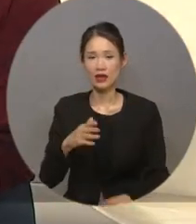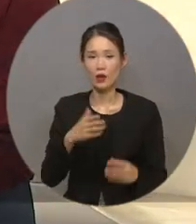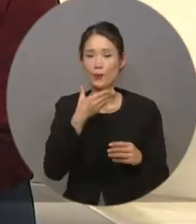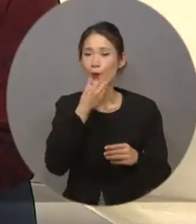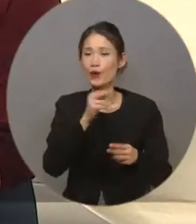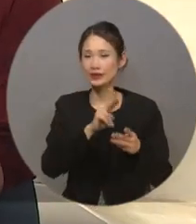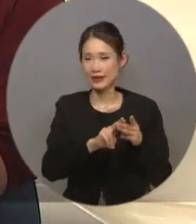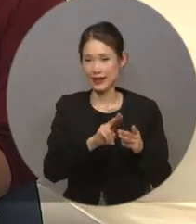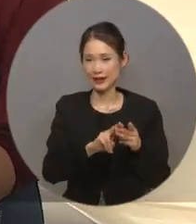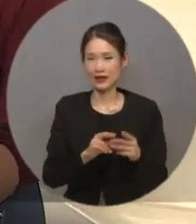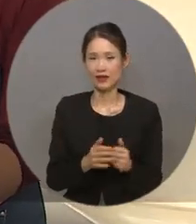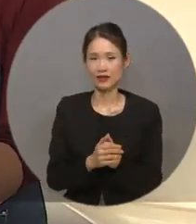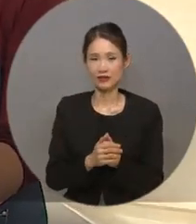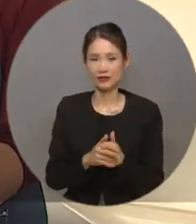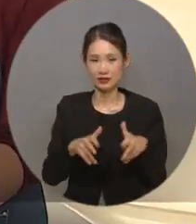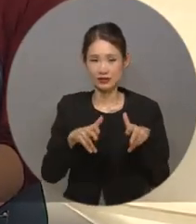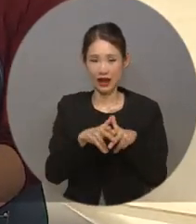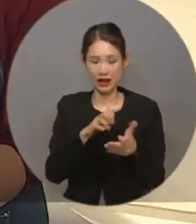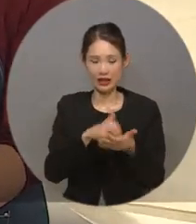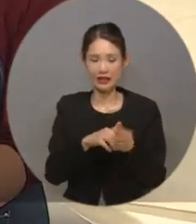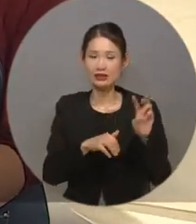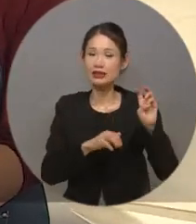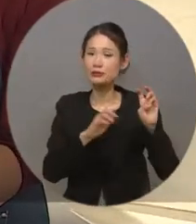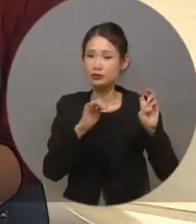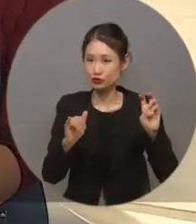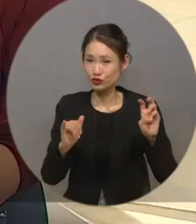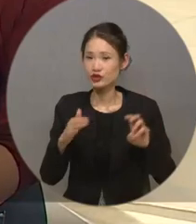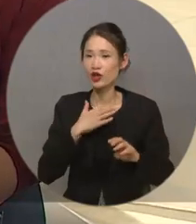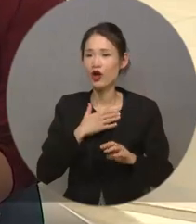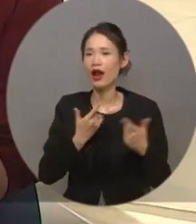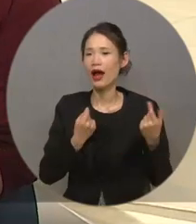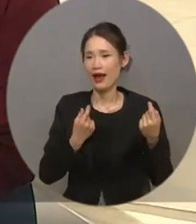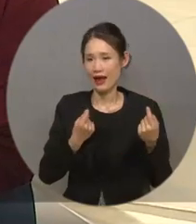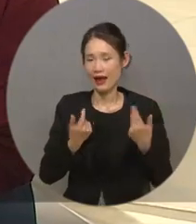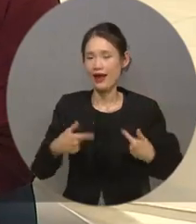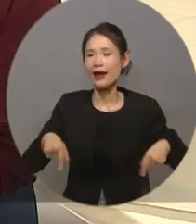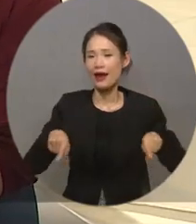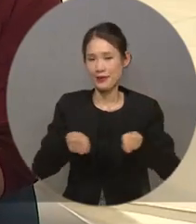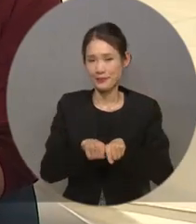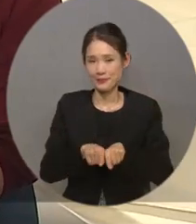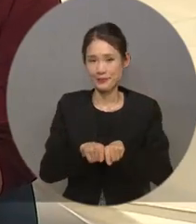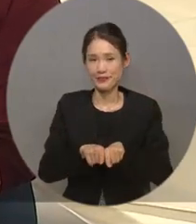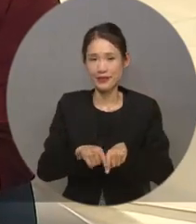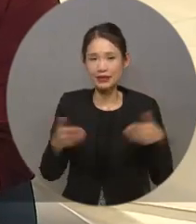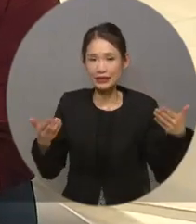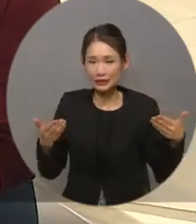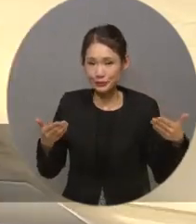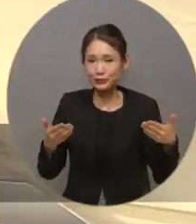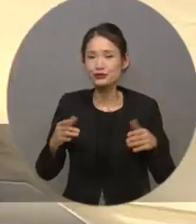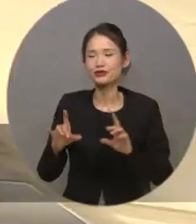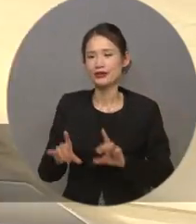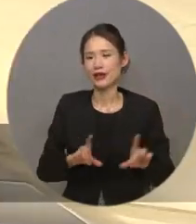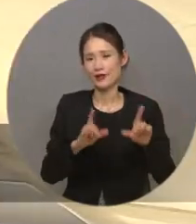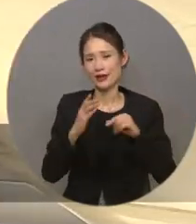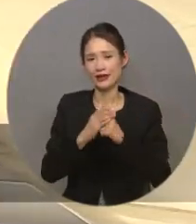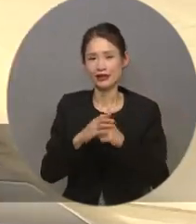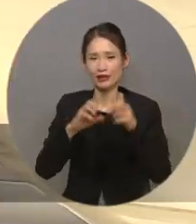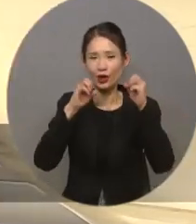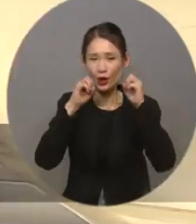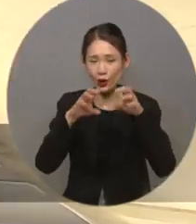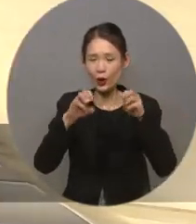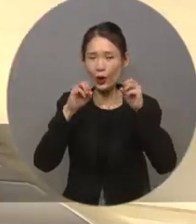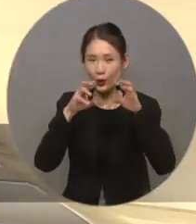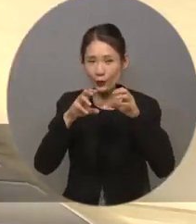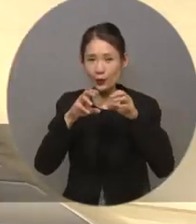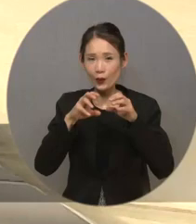동안제일복지센터인데요. 우리 장애인 30여 분이 저희와 함께 매일 일을 근무하고 생활하고 계십니다.